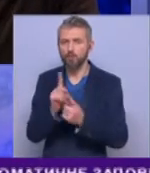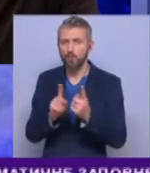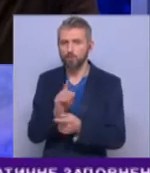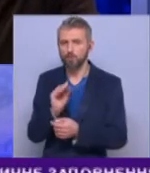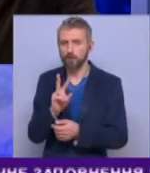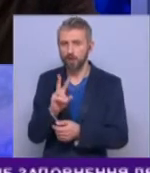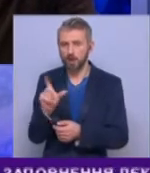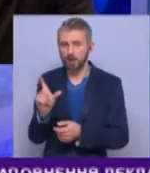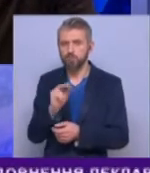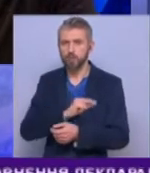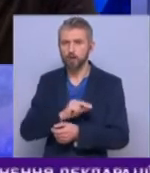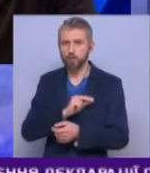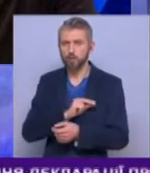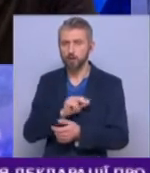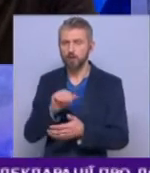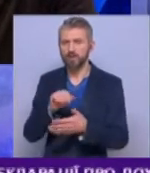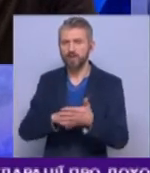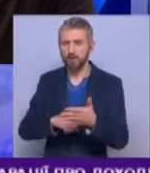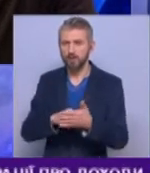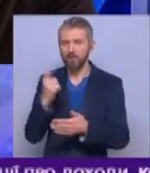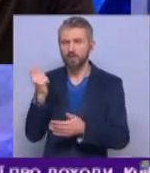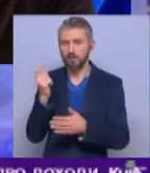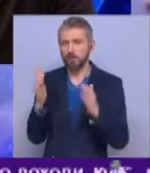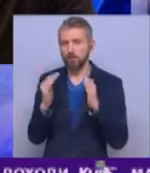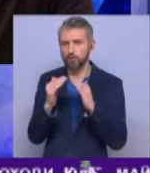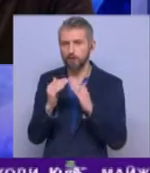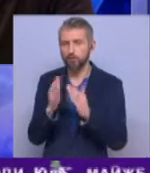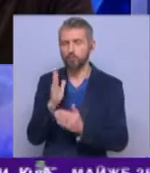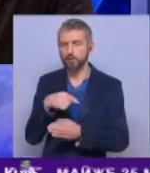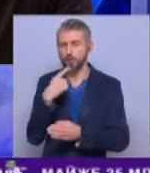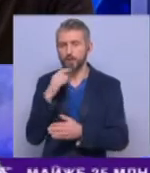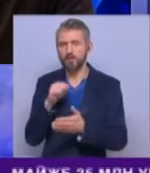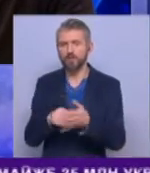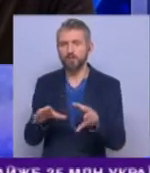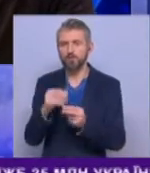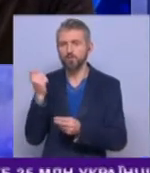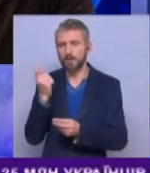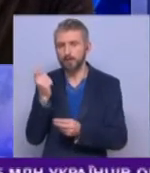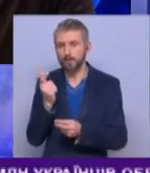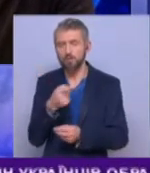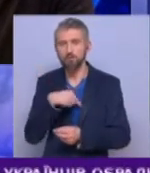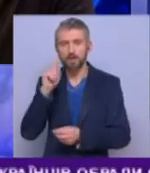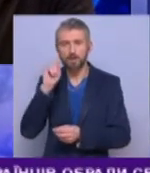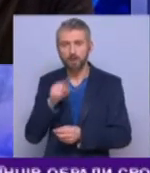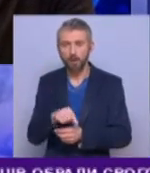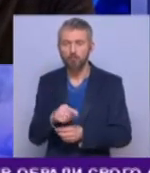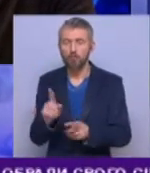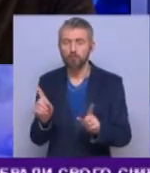ЖКХ, вона працює від... власника будинку. Будемо казати від співвласника. І ми знаємо чітко,